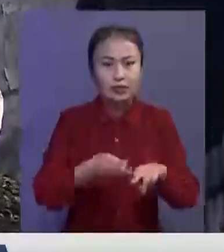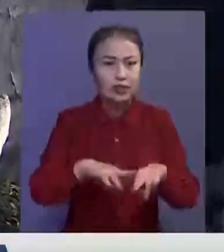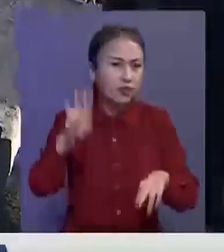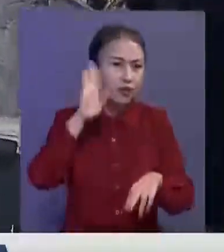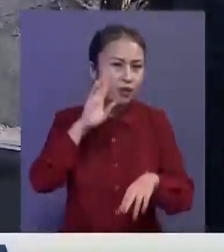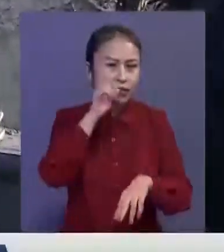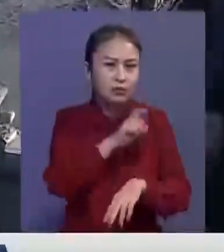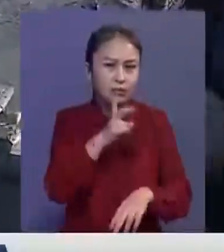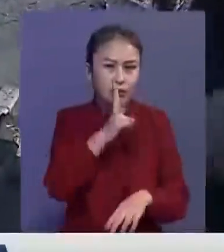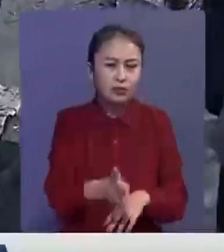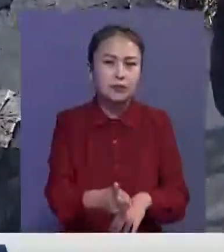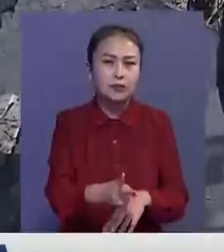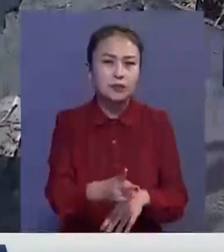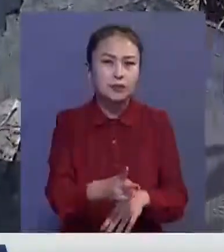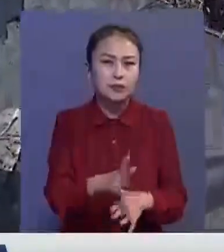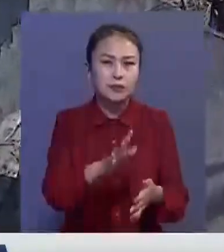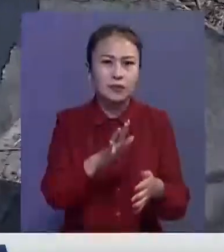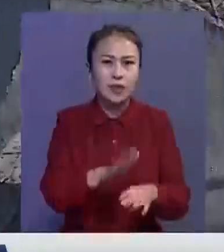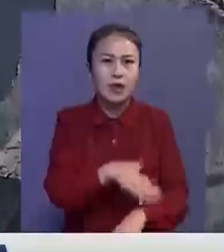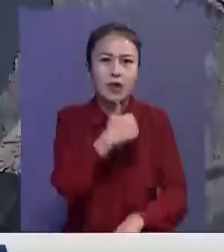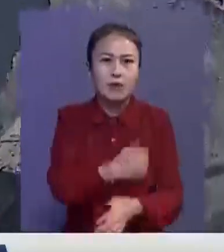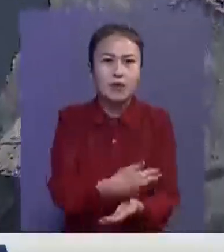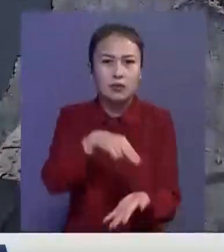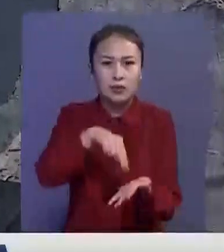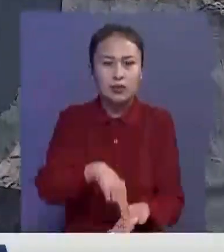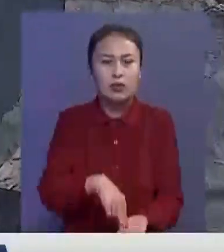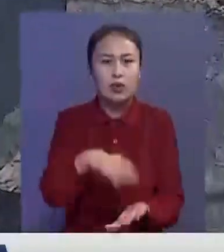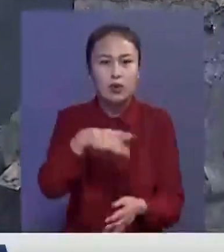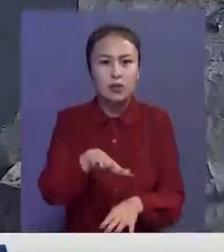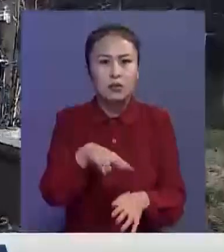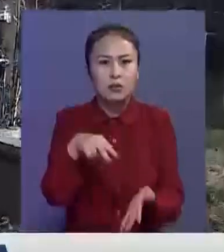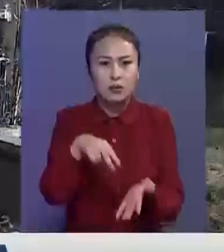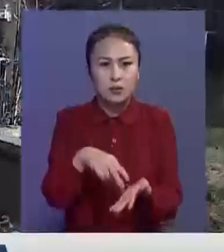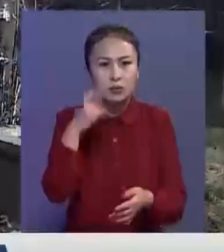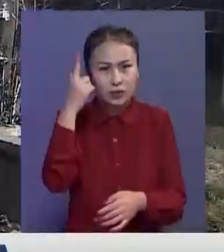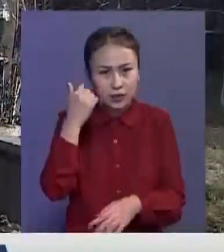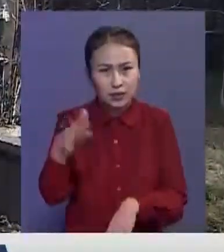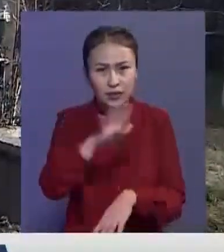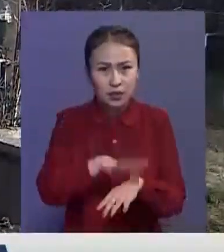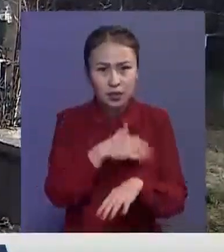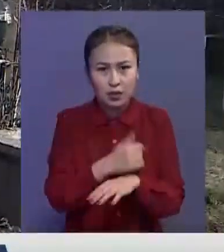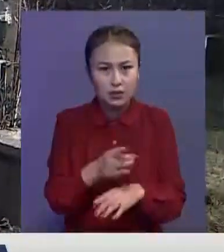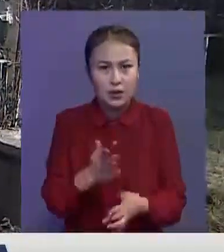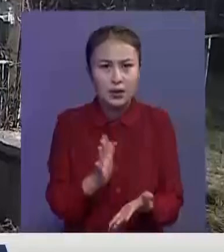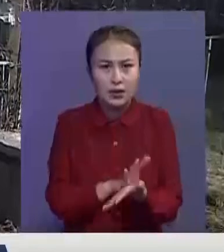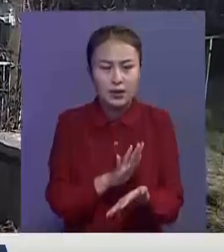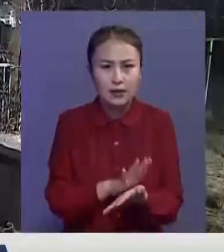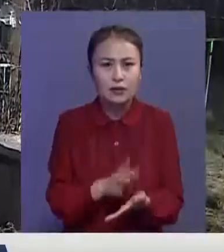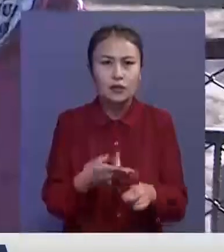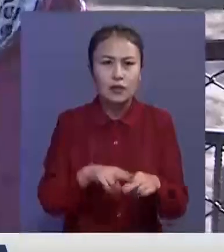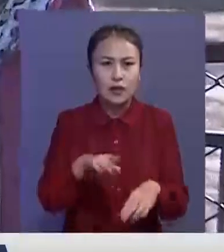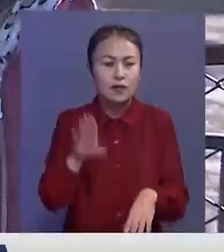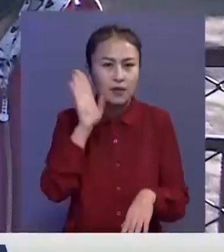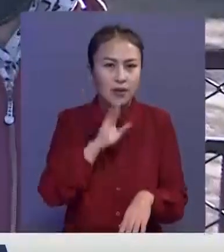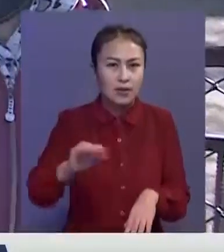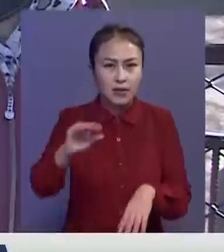уже адамдар мына үстінде етікпен тұрады. Ол етік таза емес енді. Қыста қатып жатса да, кермек татып жатса